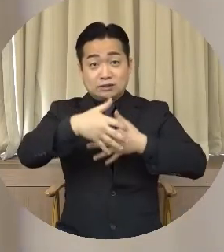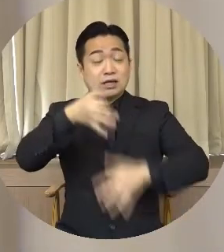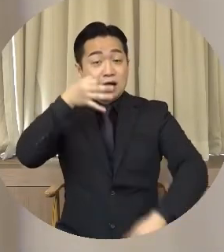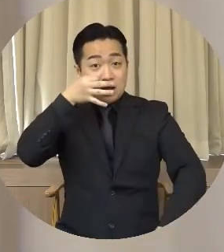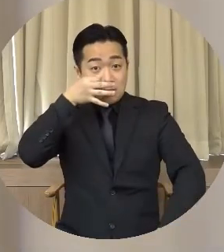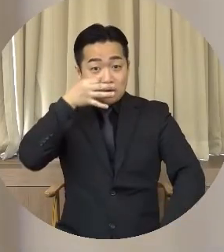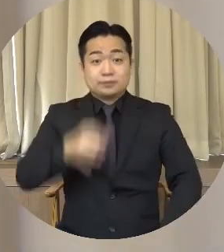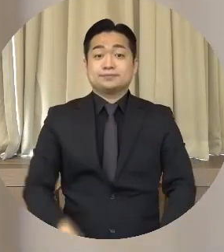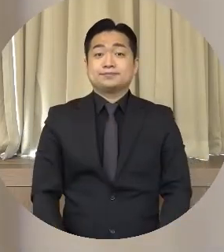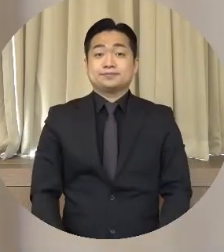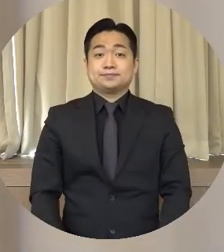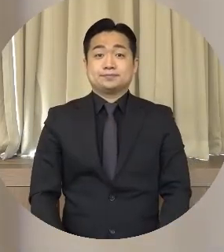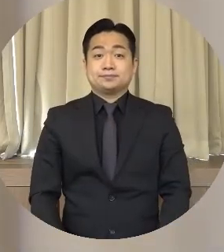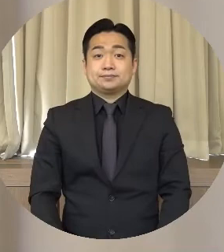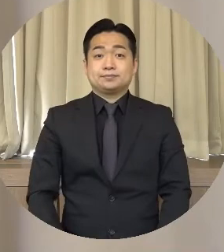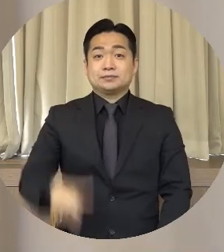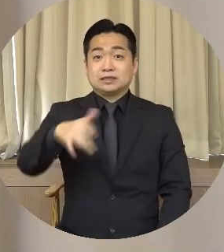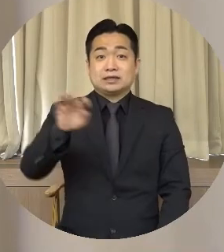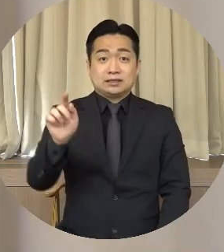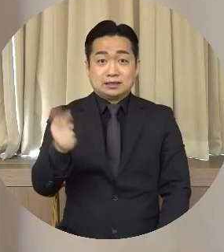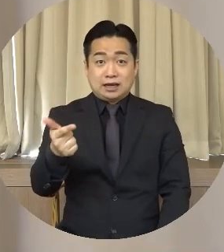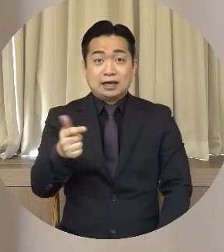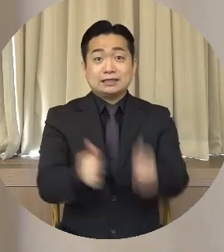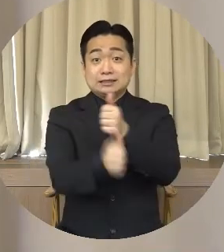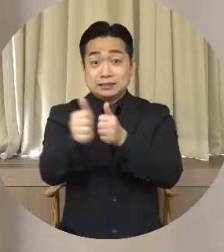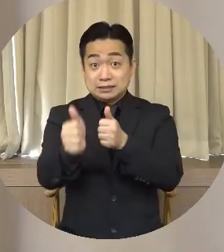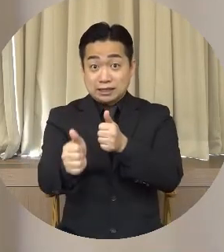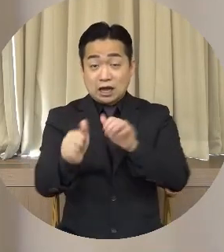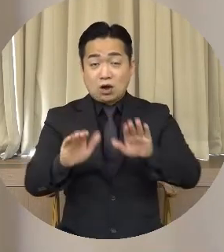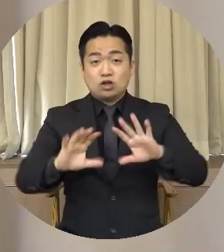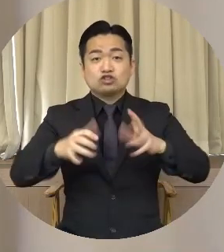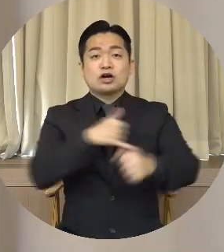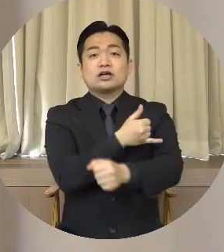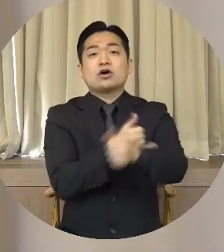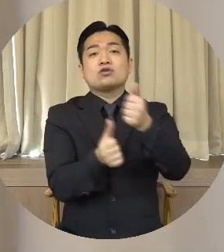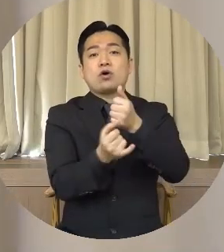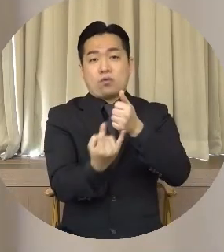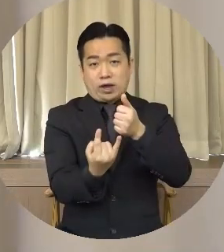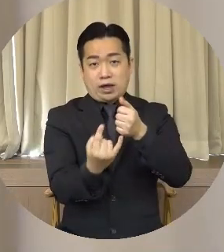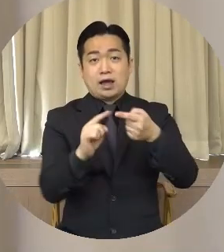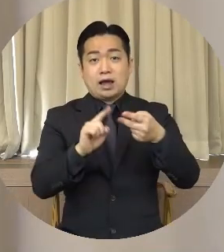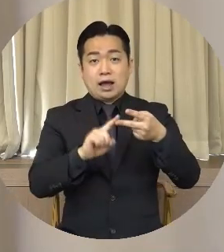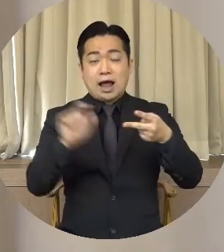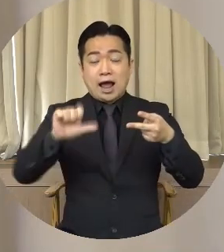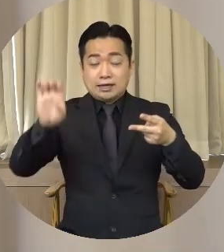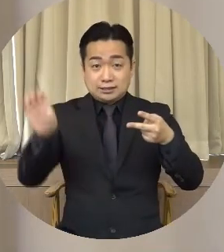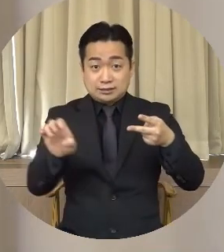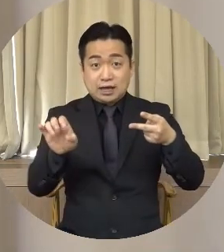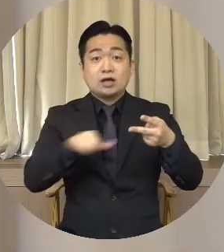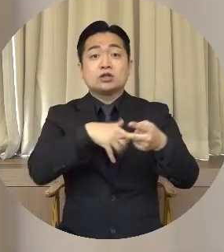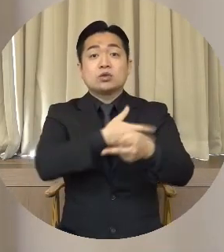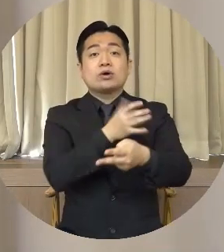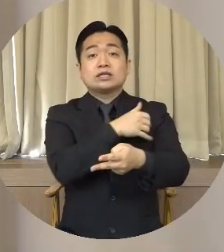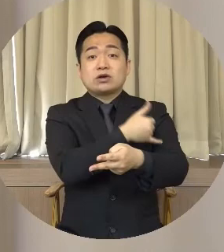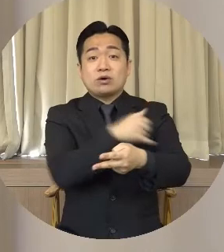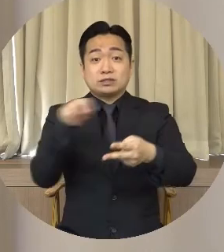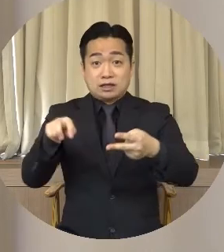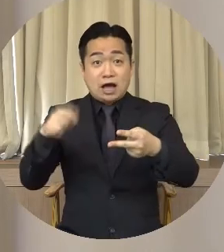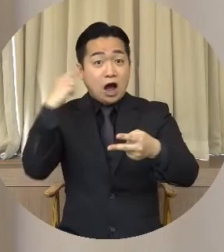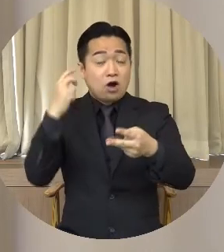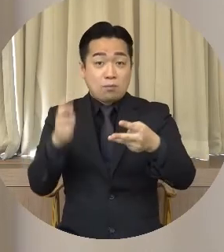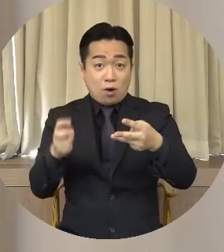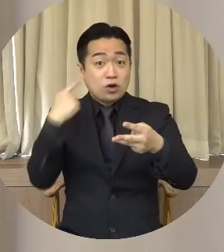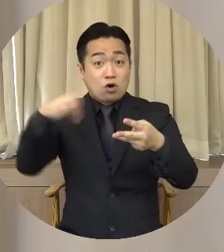듣도록 하겠습니다. 키란 라베로 의장님께서는 오늘 국가인권위원회와 아셈 노인인권정책센터, 한국법제연구원